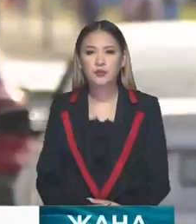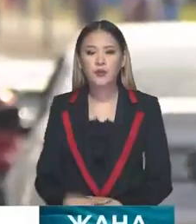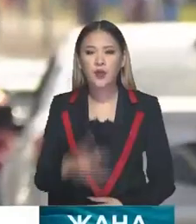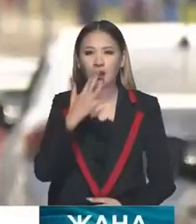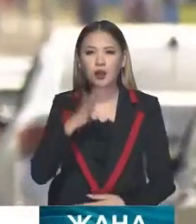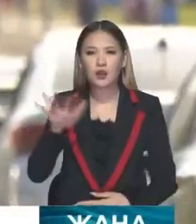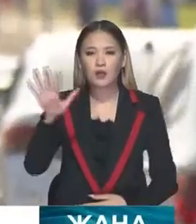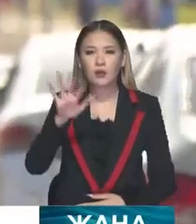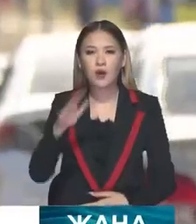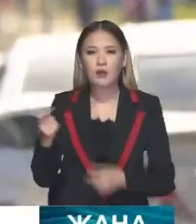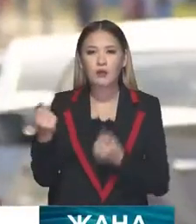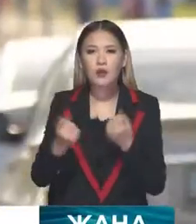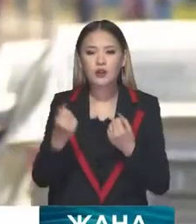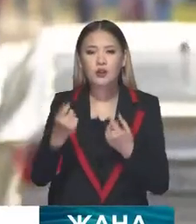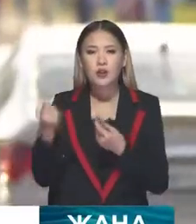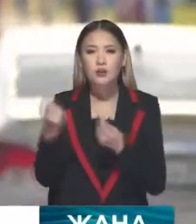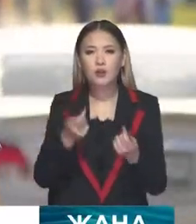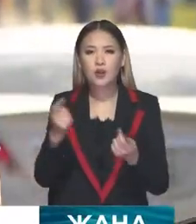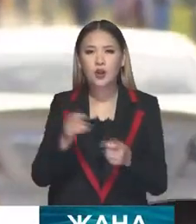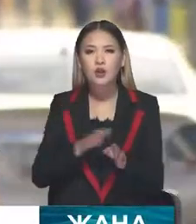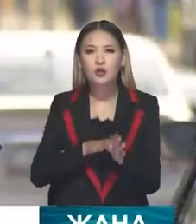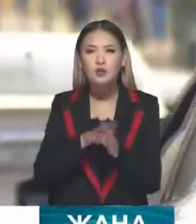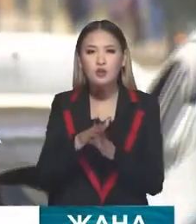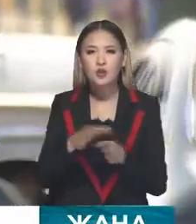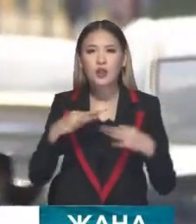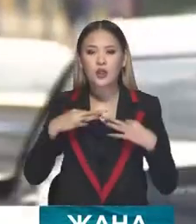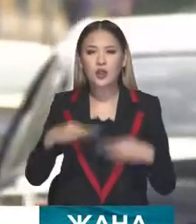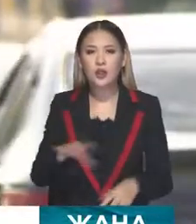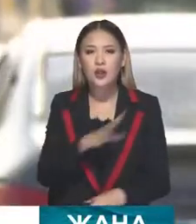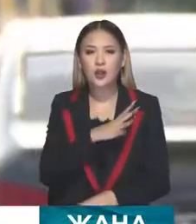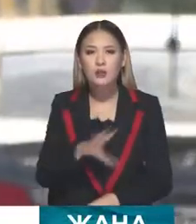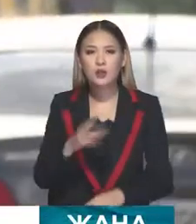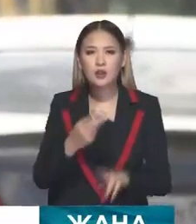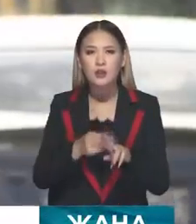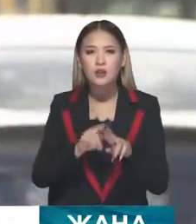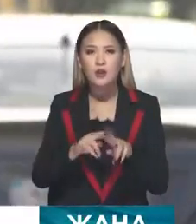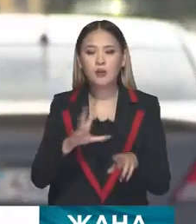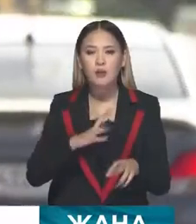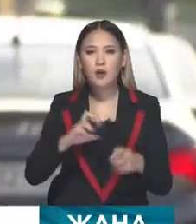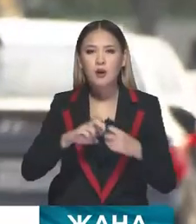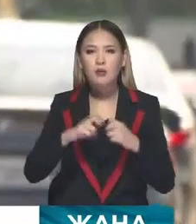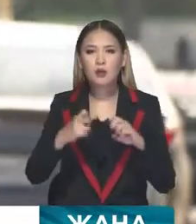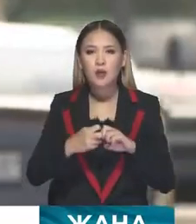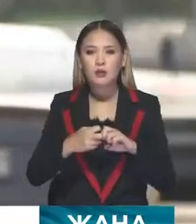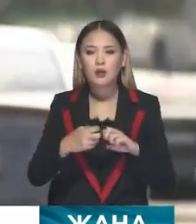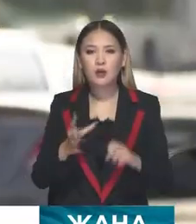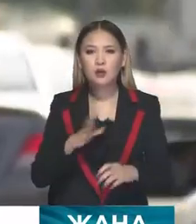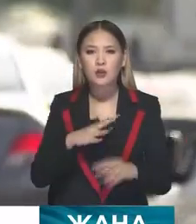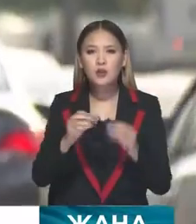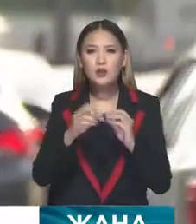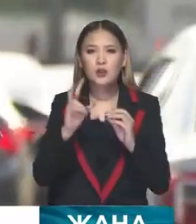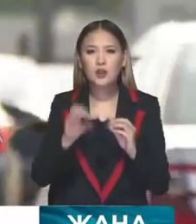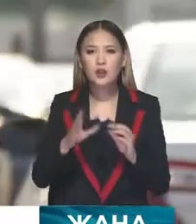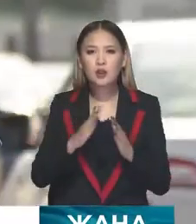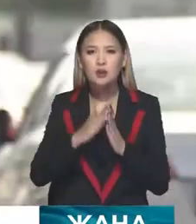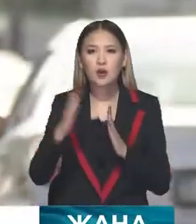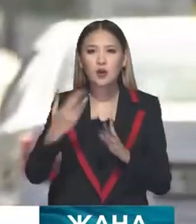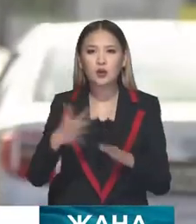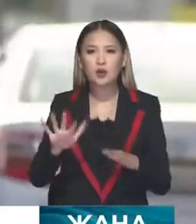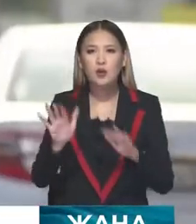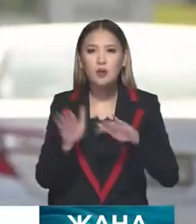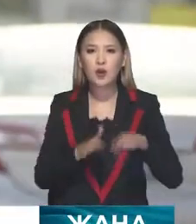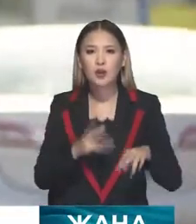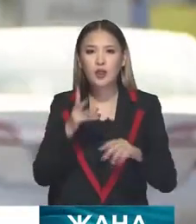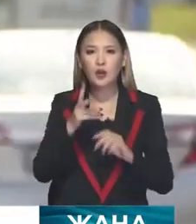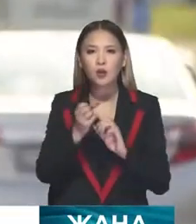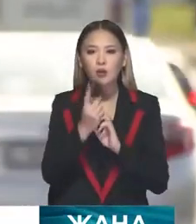Шетелден жеткізілген көліктердің мәселесі әлі түбегейлі шешілген жоқ. Бұл проблеманың созылғанына 10 жылдан асып барады. Әуелі 2011